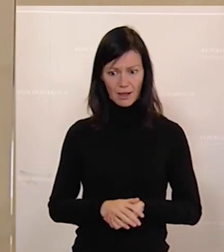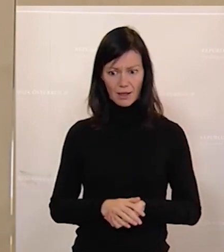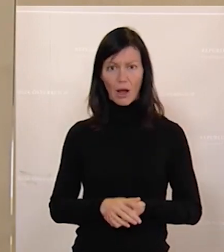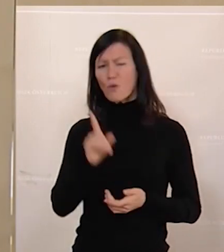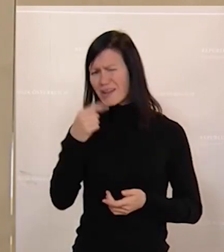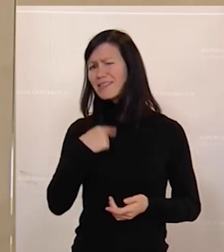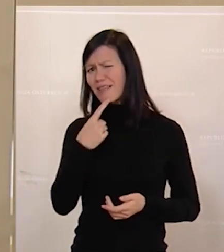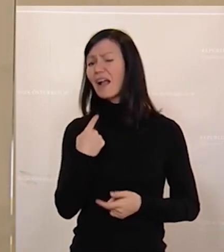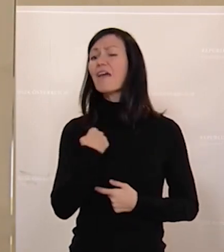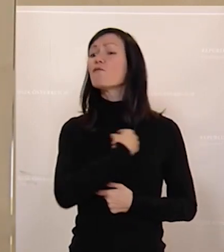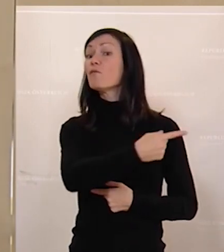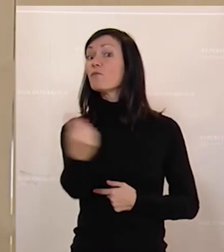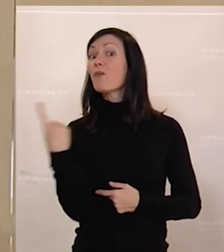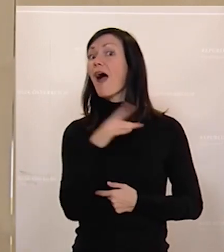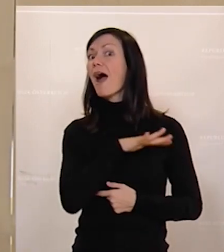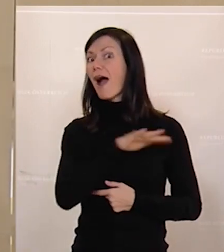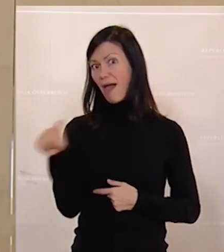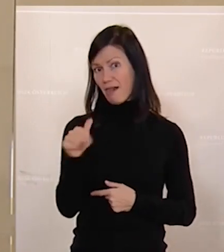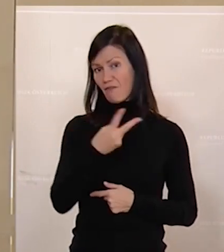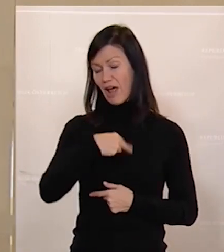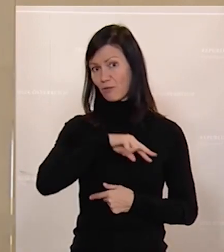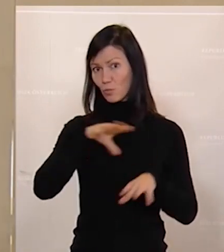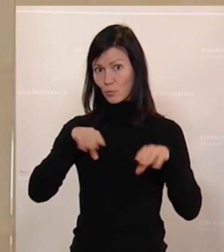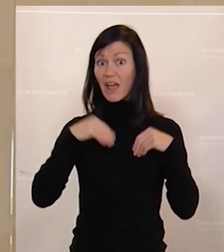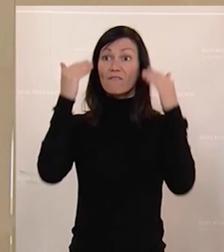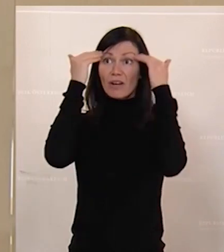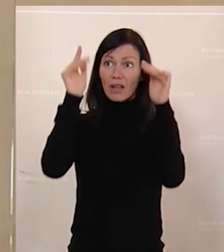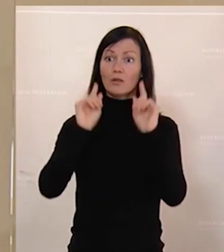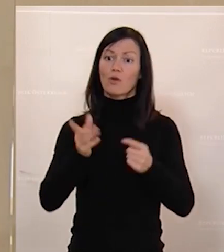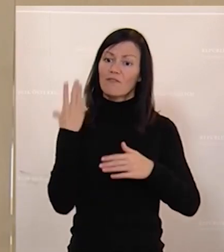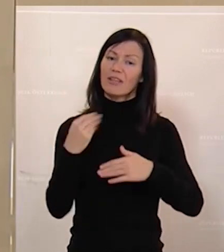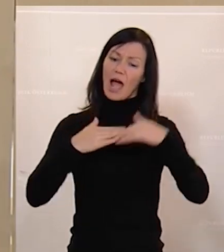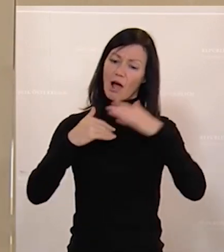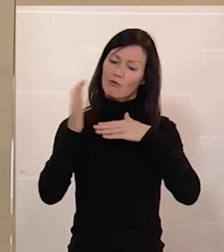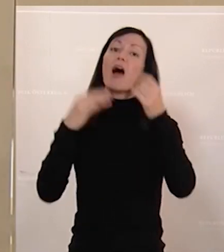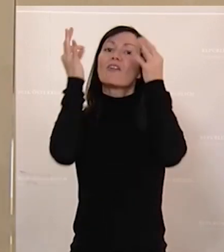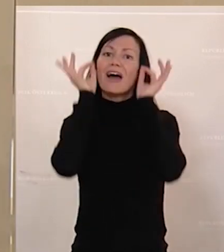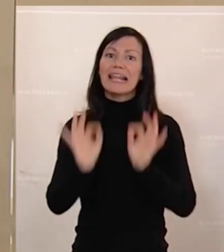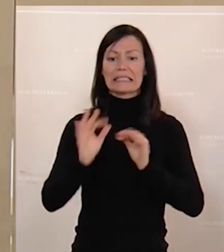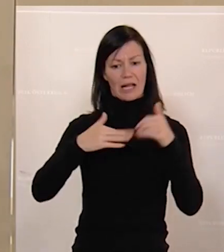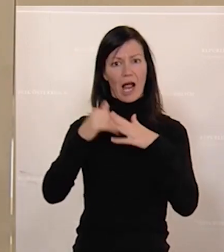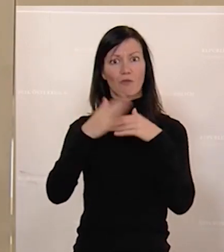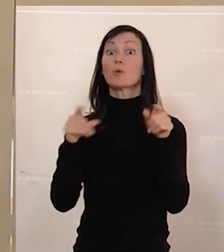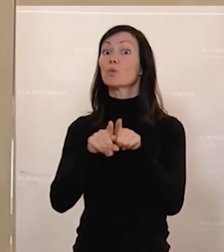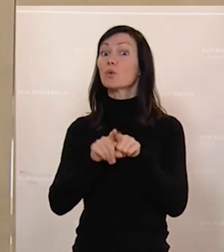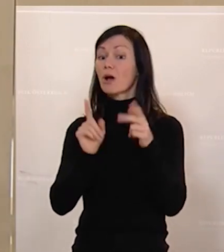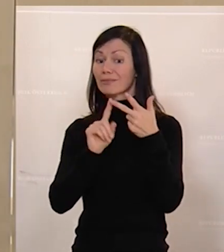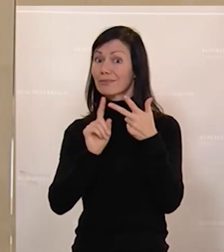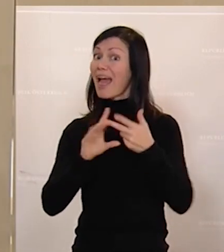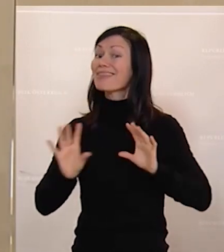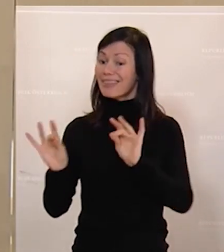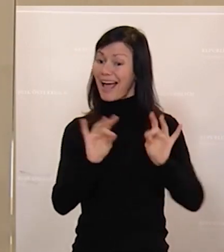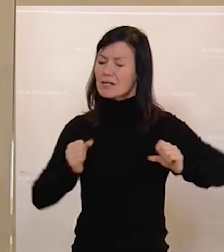dafür, für diese Verlässlichkeit zu sorgen, für das Vertrauen zu sorgen, aber auch für die Tatkraft zu sorgen. Das ist eine